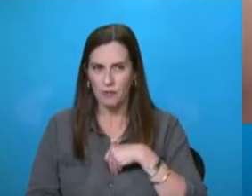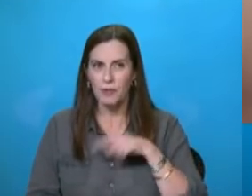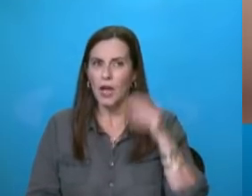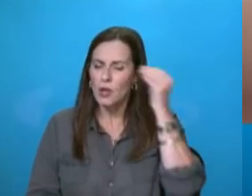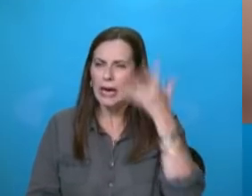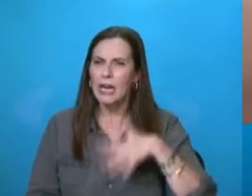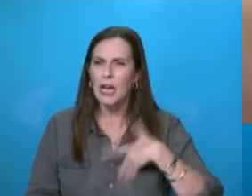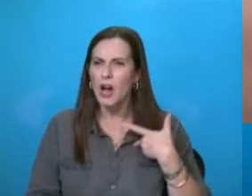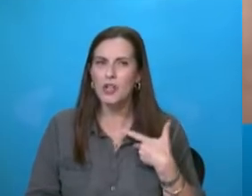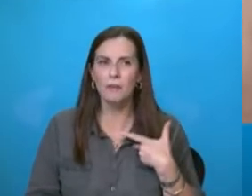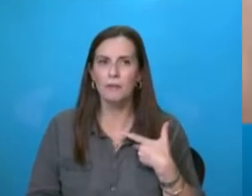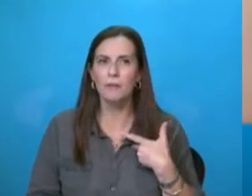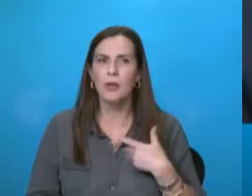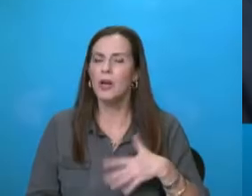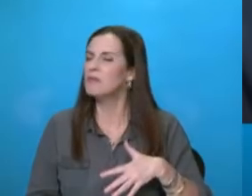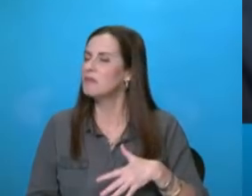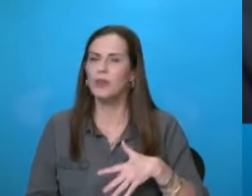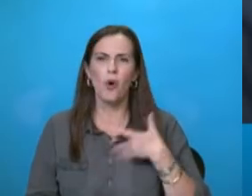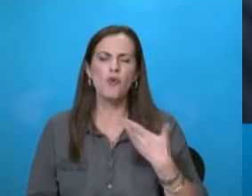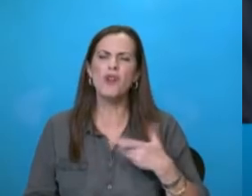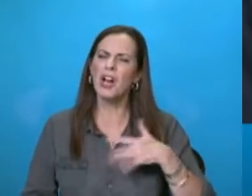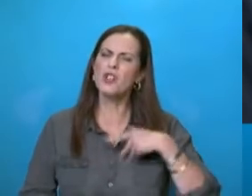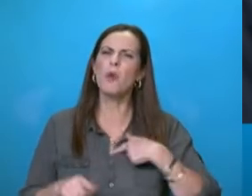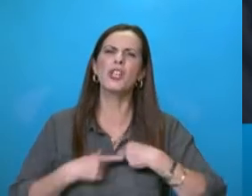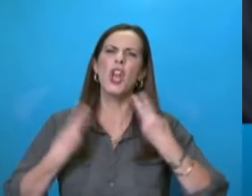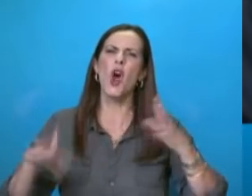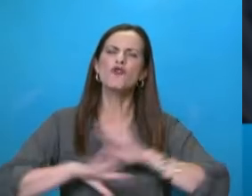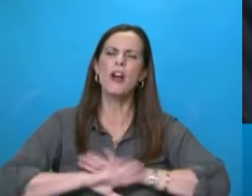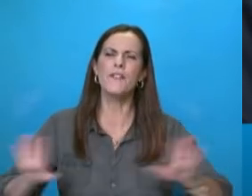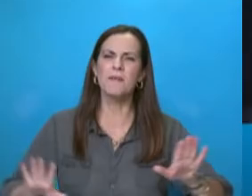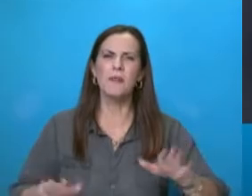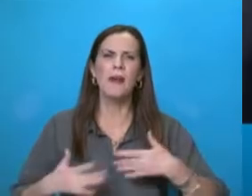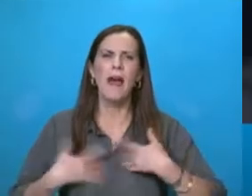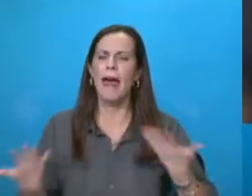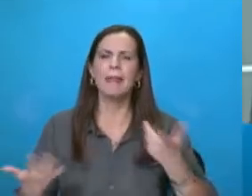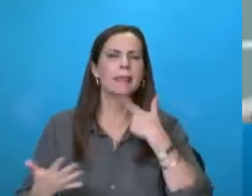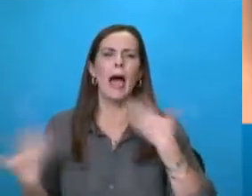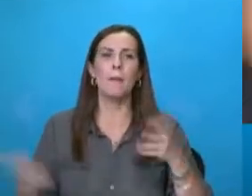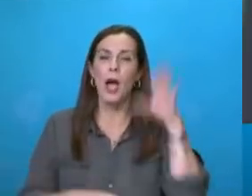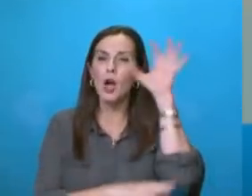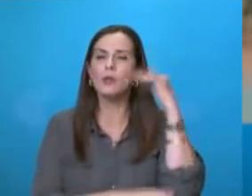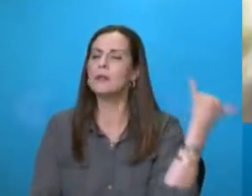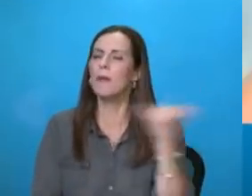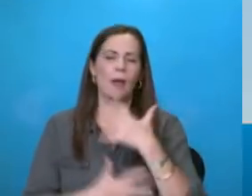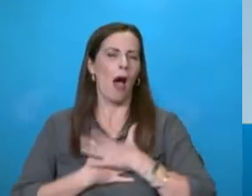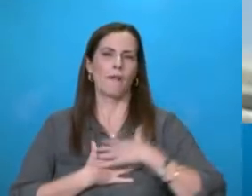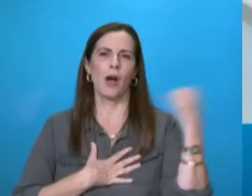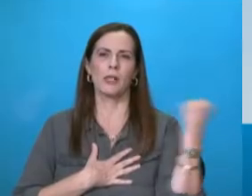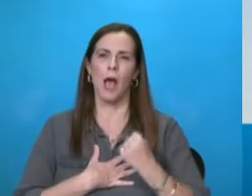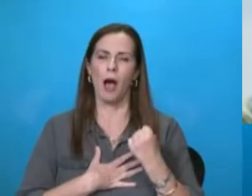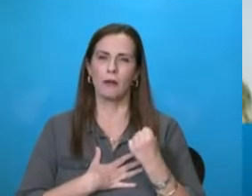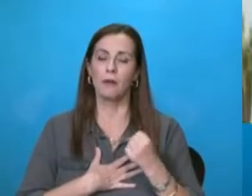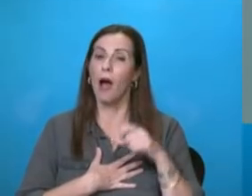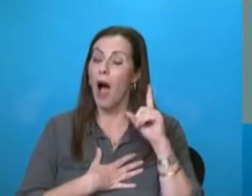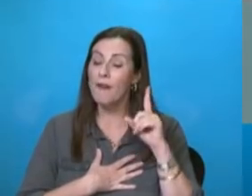איך הרגשת אז? תחושות שאני לא שווה כלום. אין לי ערך בחיים. כדורסל תמיד היה אהבת חייו,